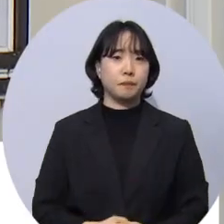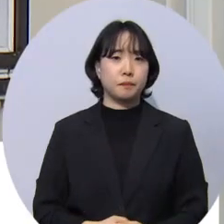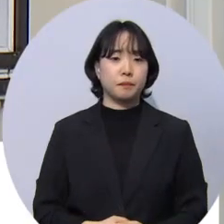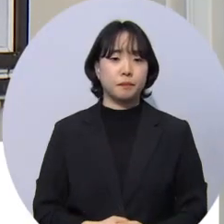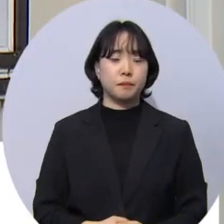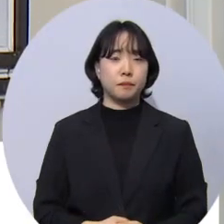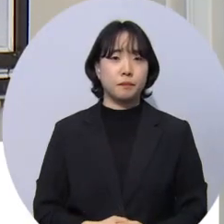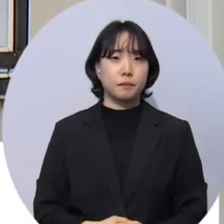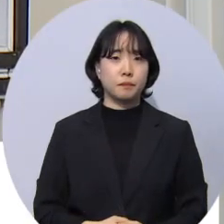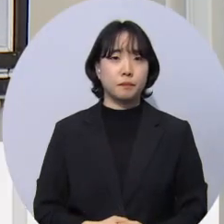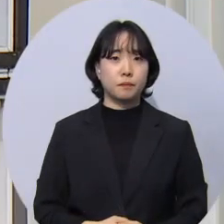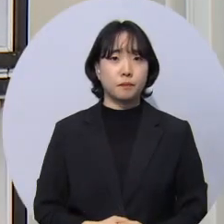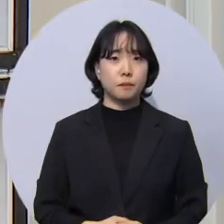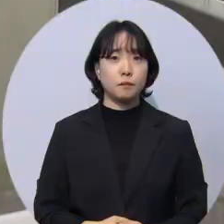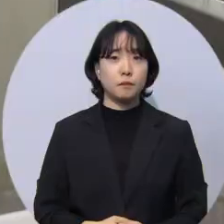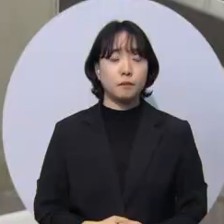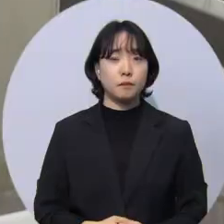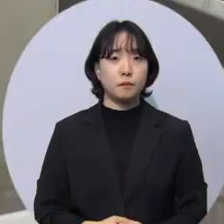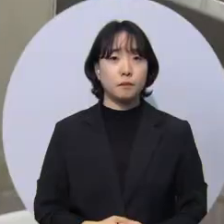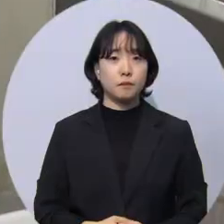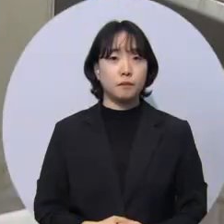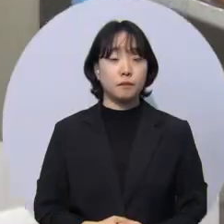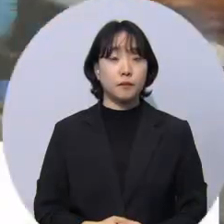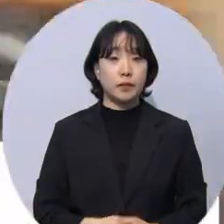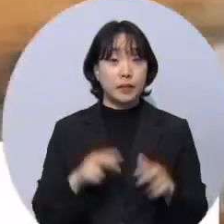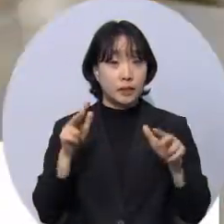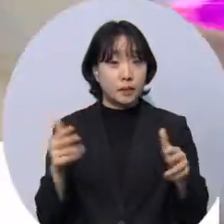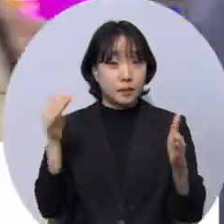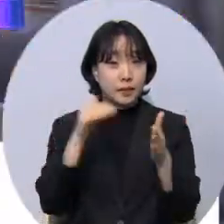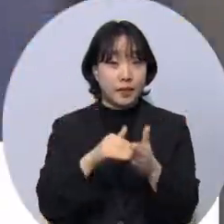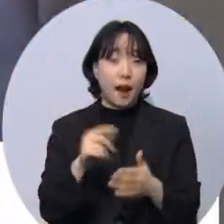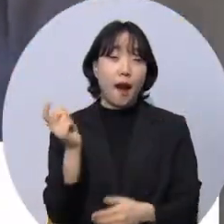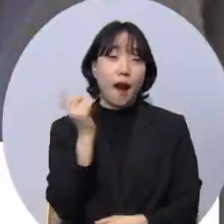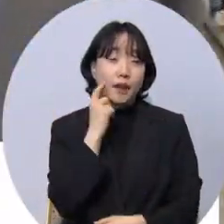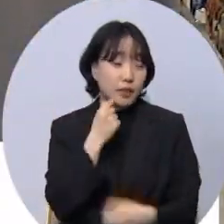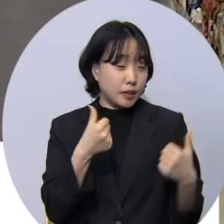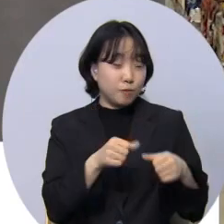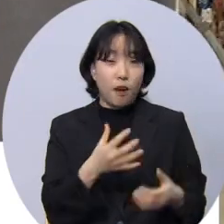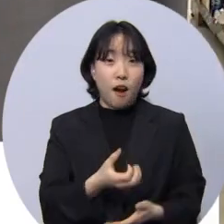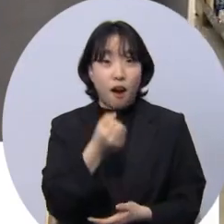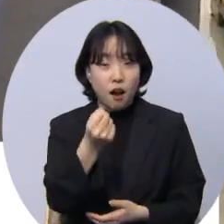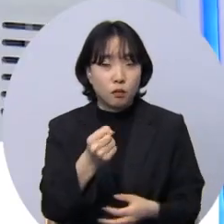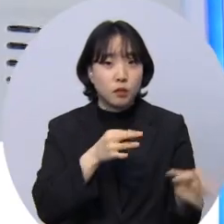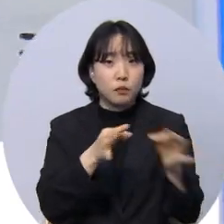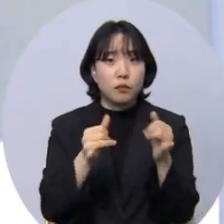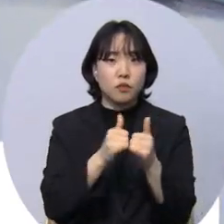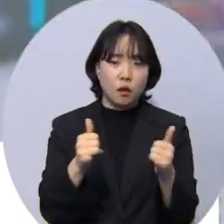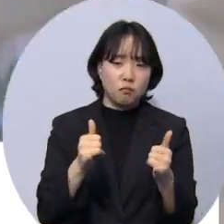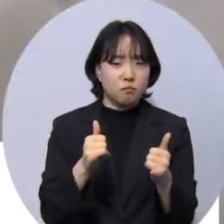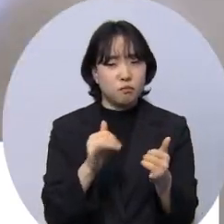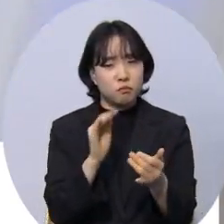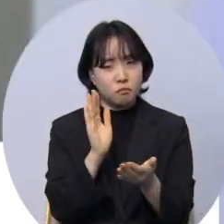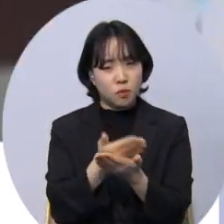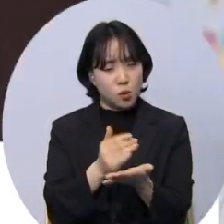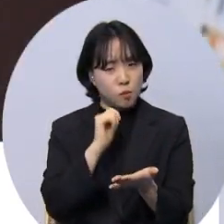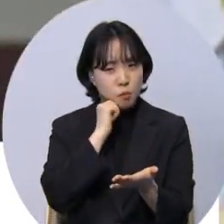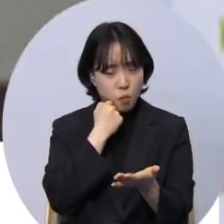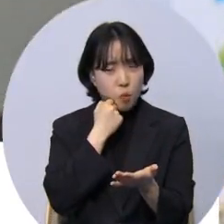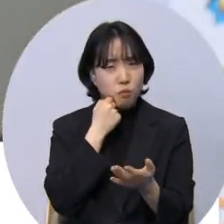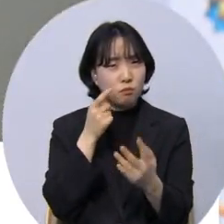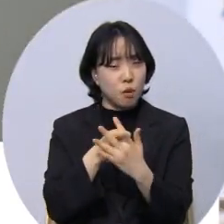진짜 너무나 손해가 막 그동안은 위변조한 신분증 등으로 영업자가 청소년 님을 확인하지 못한